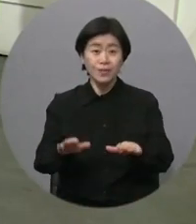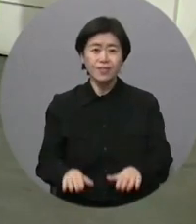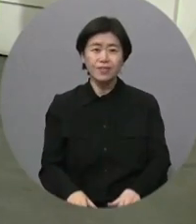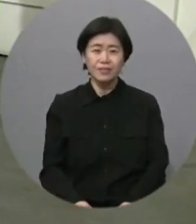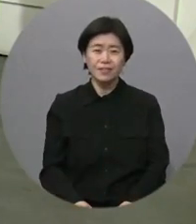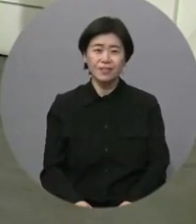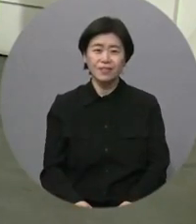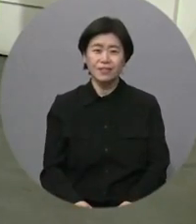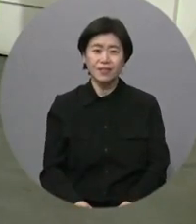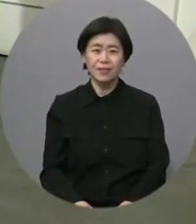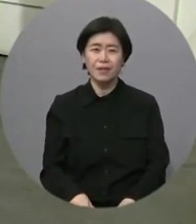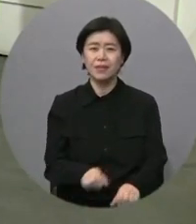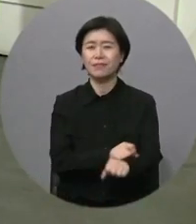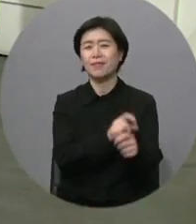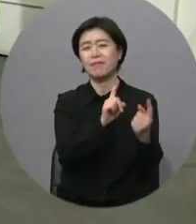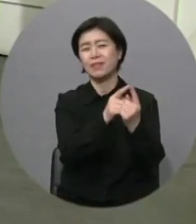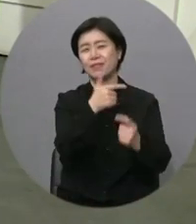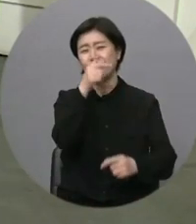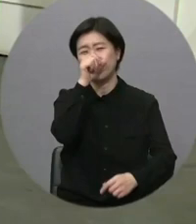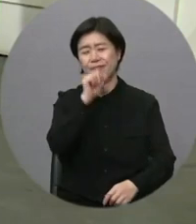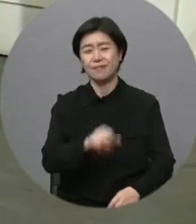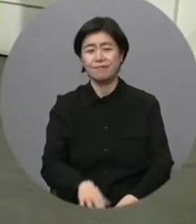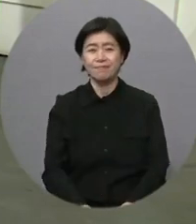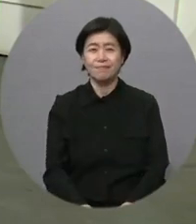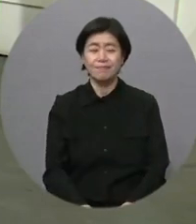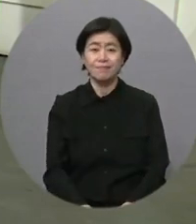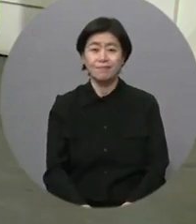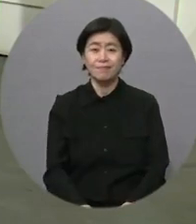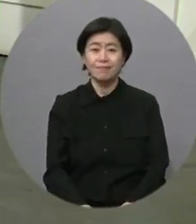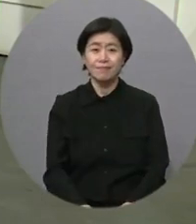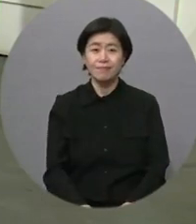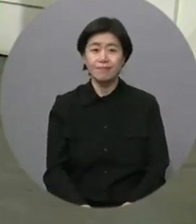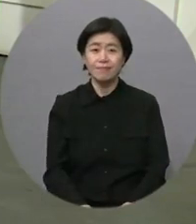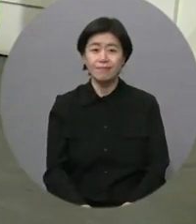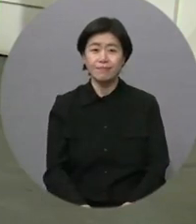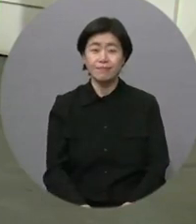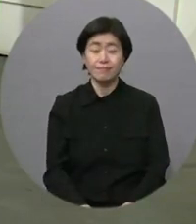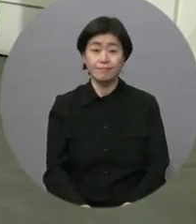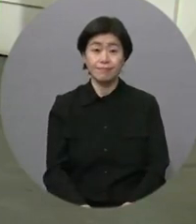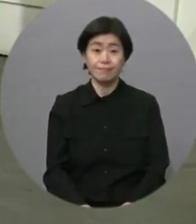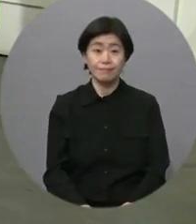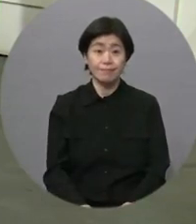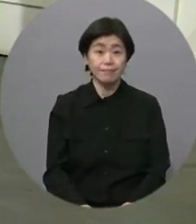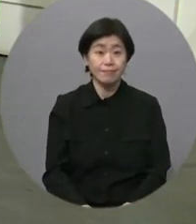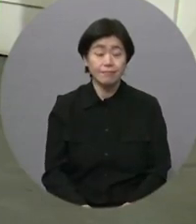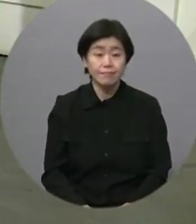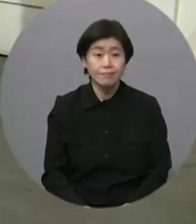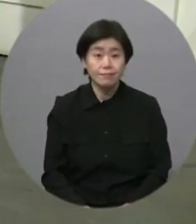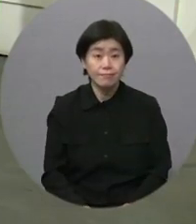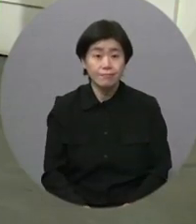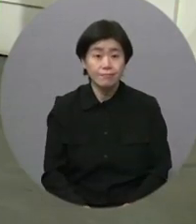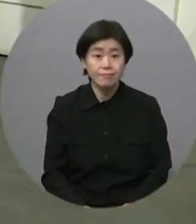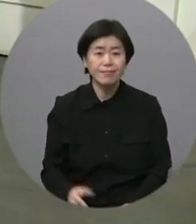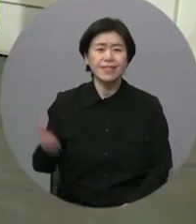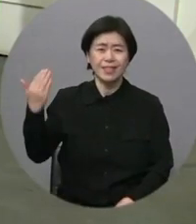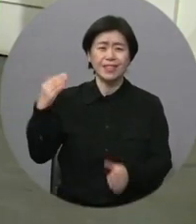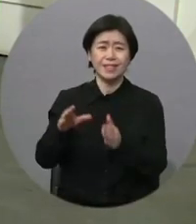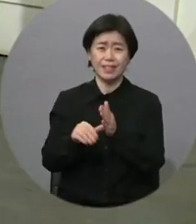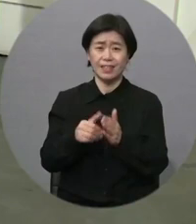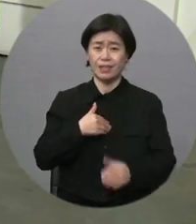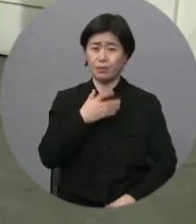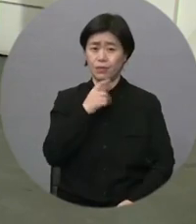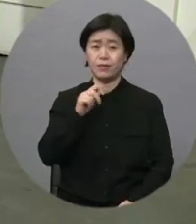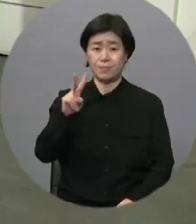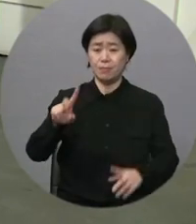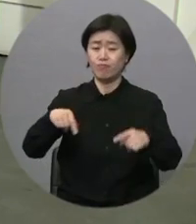뵙는 거잖아요. 아니요, 뭐 자주 뵐 수 있어요. 예전에 저도 TV에 출연을 많이 했어요.